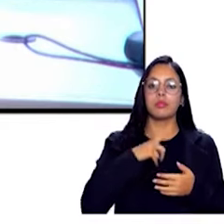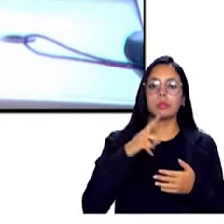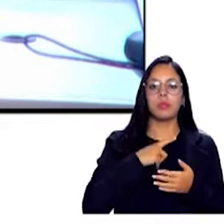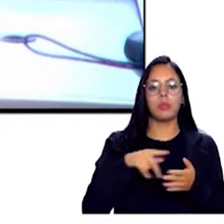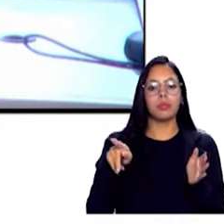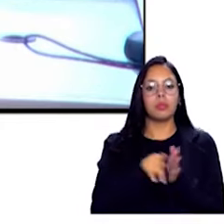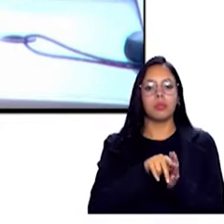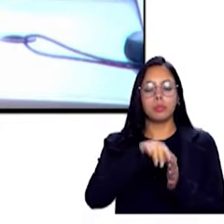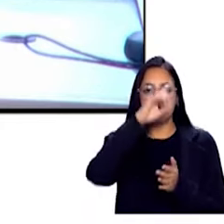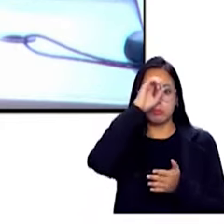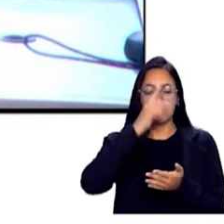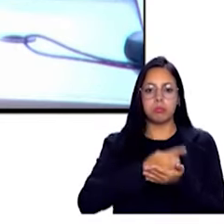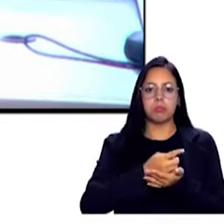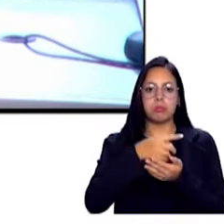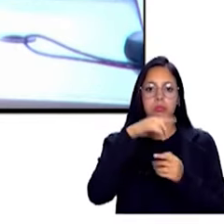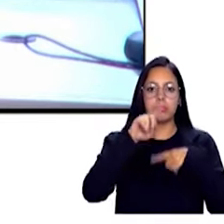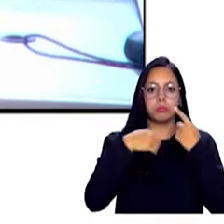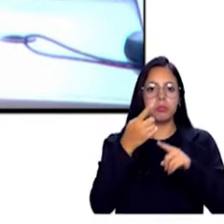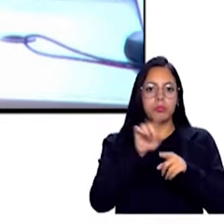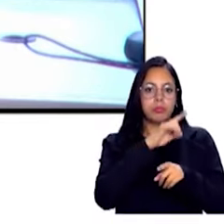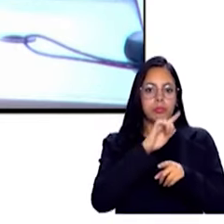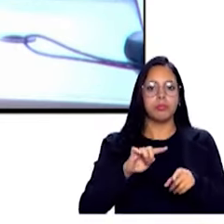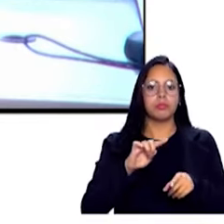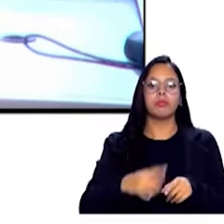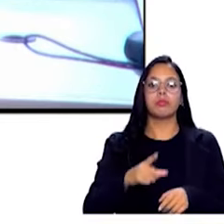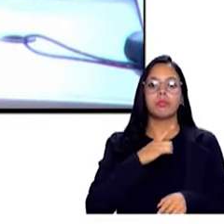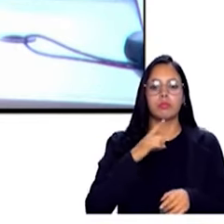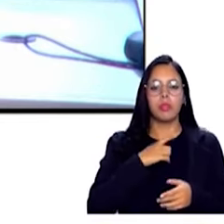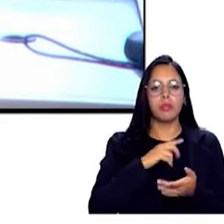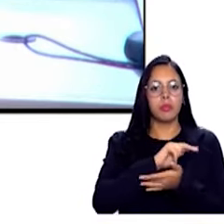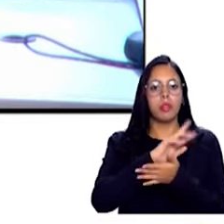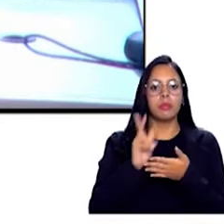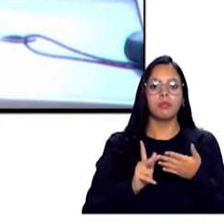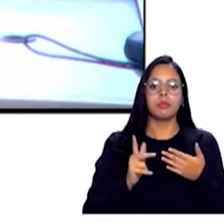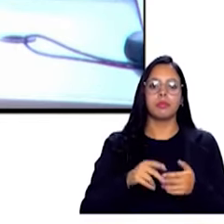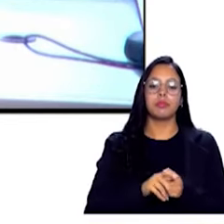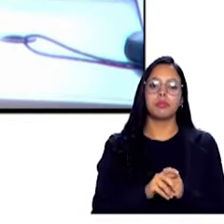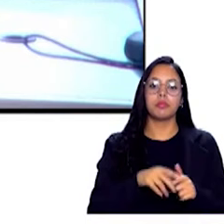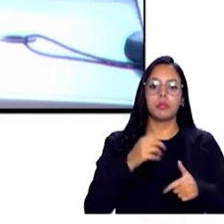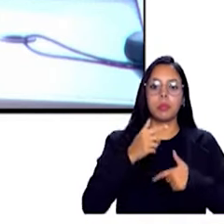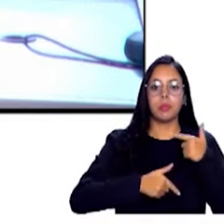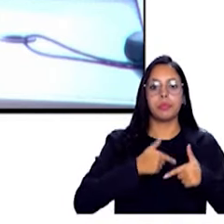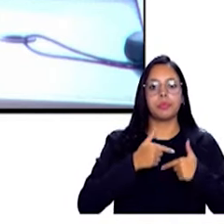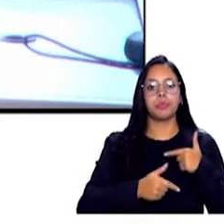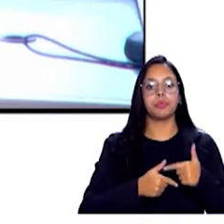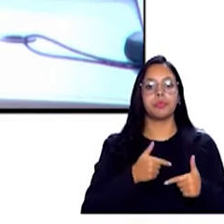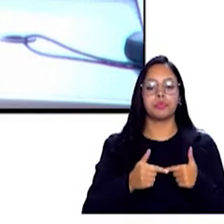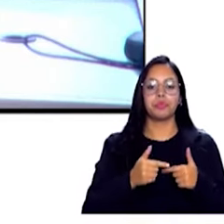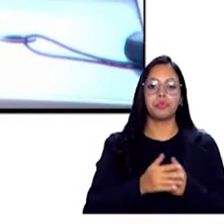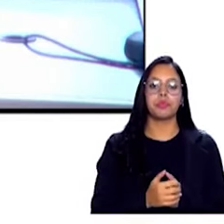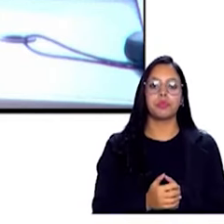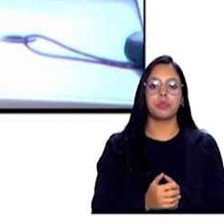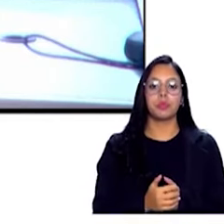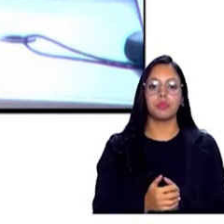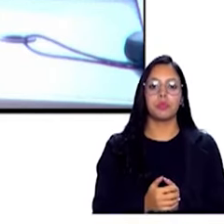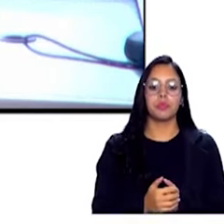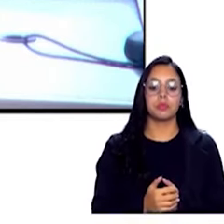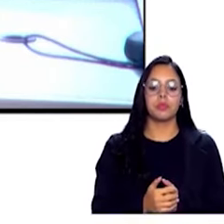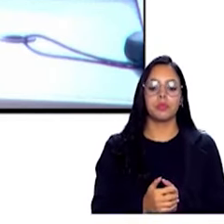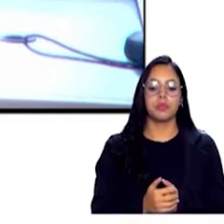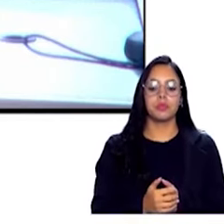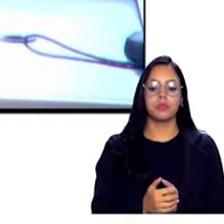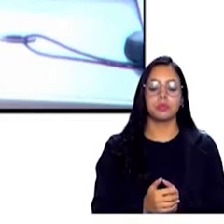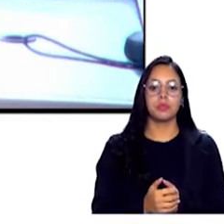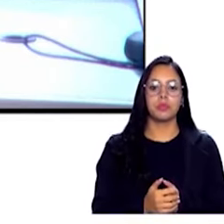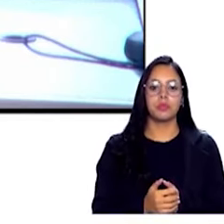toute cette demande consumériste ET que on est aujourd'hui à l'heure des choix Il faut pouvoir faire des choix